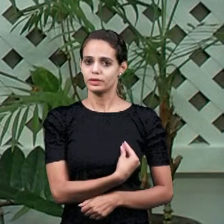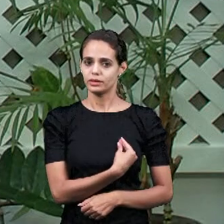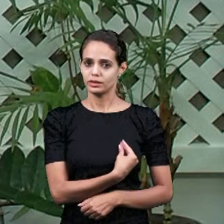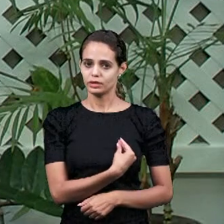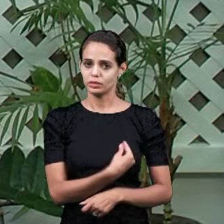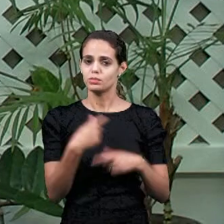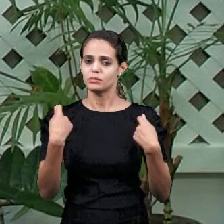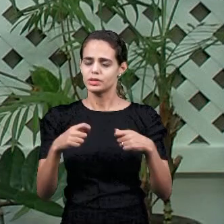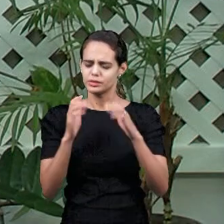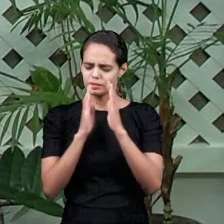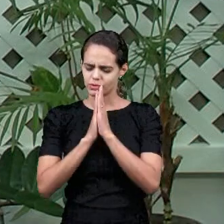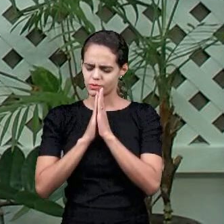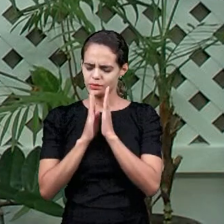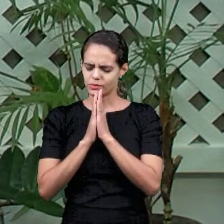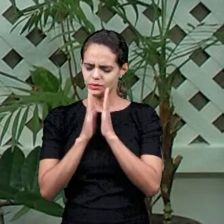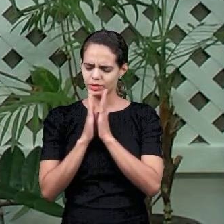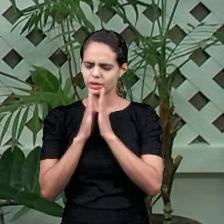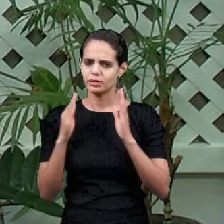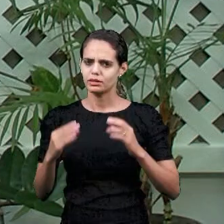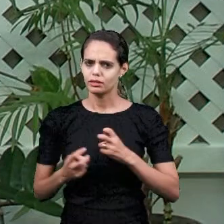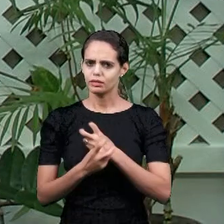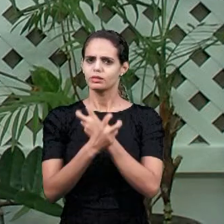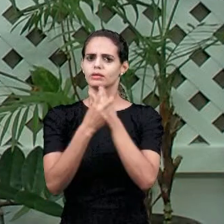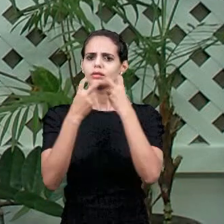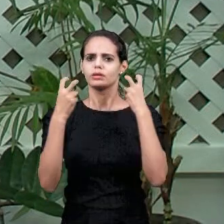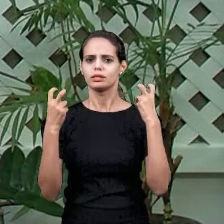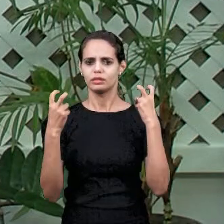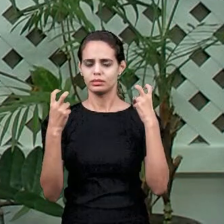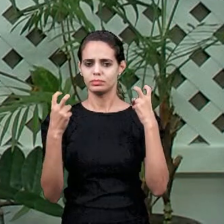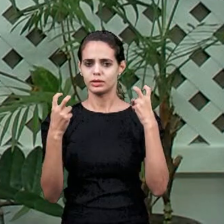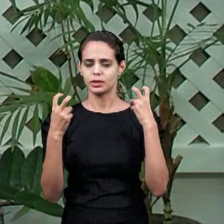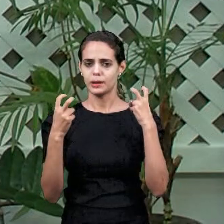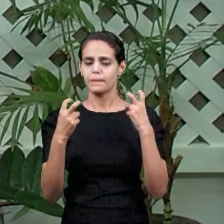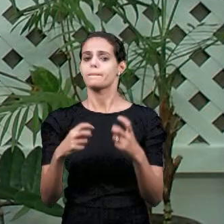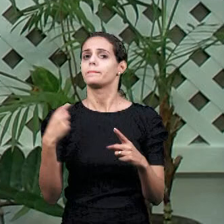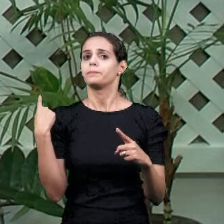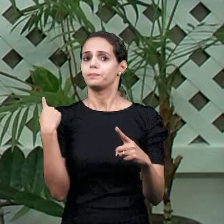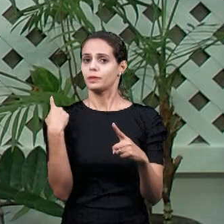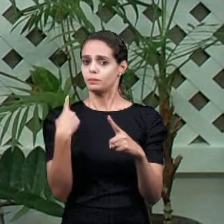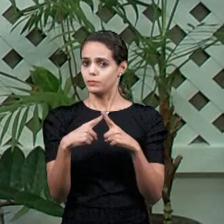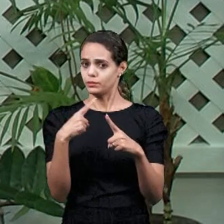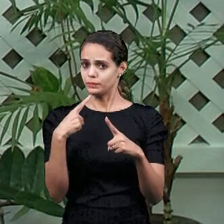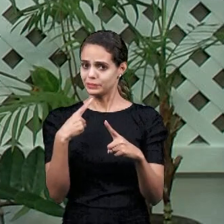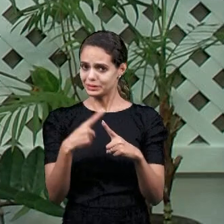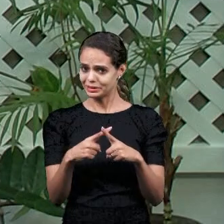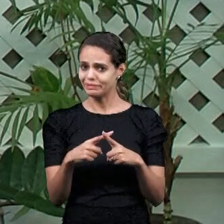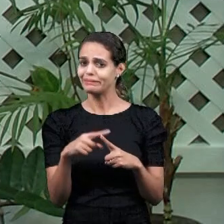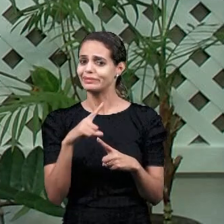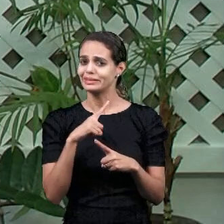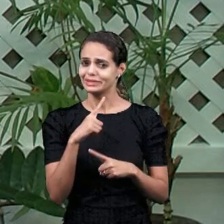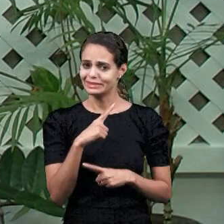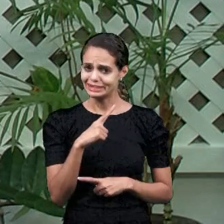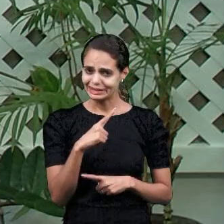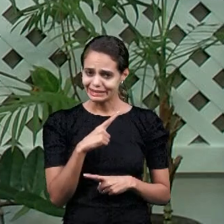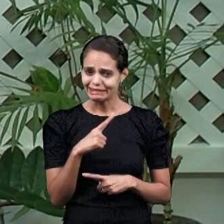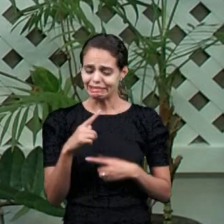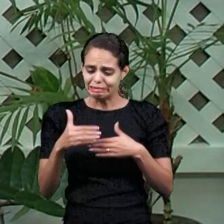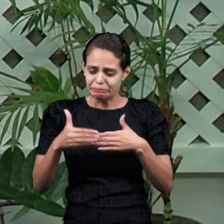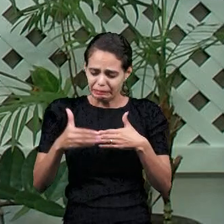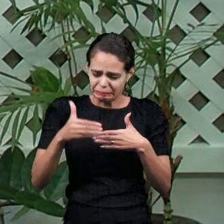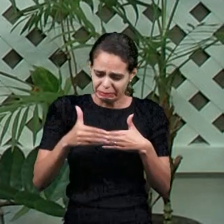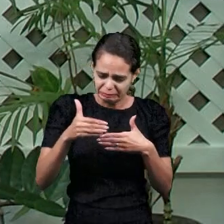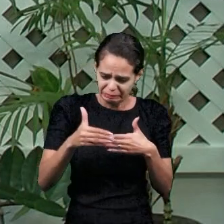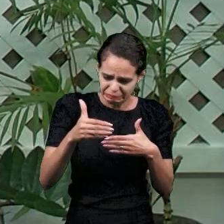la prière. Priez parce que ce moment ne va pas passer avec beaucoup de facilité. Il y aura d'autres. La nécessité